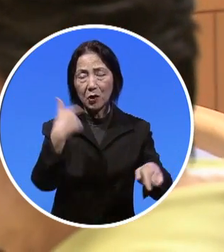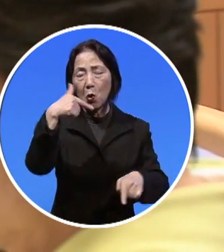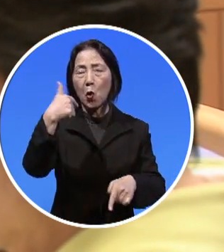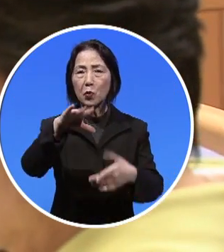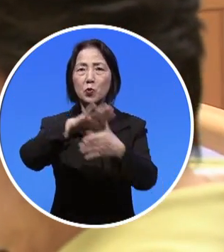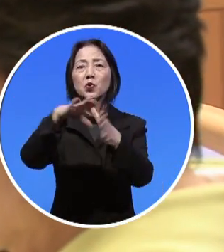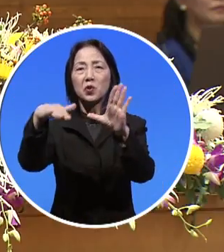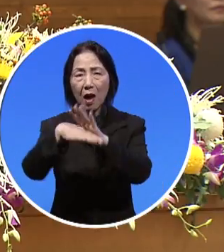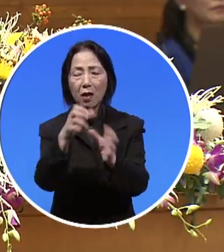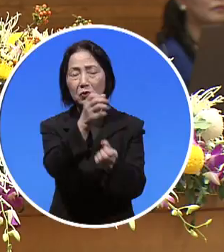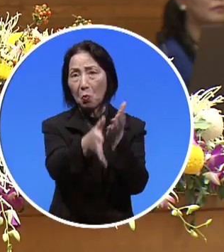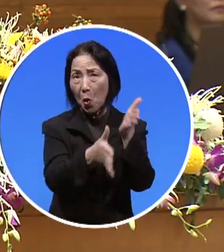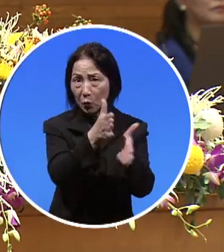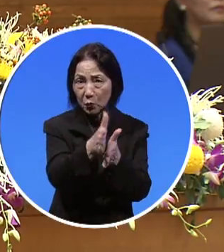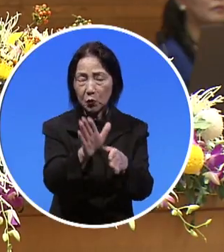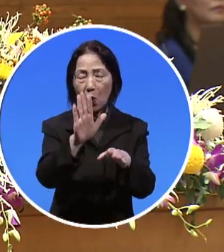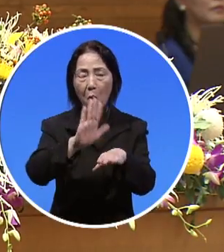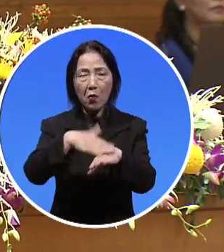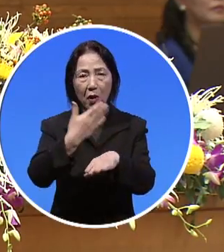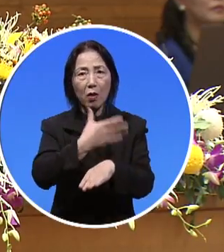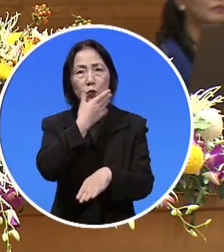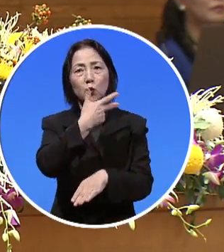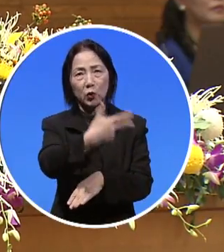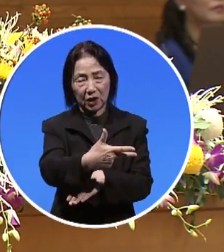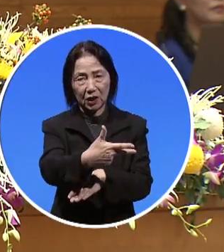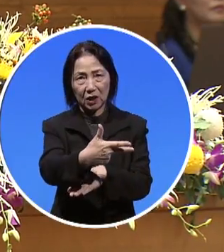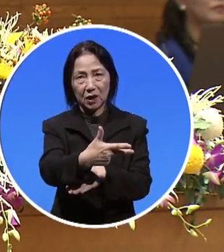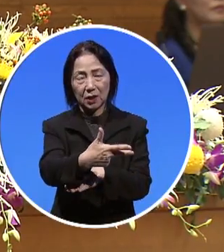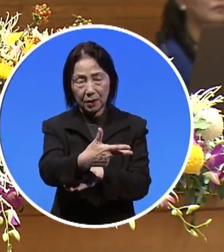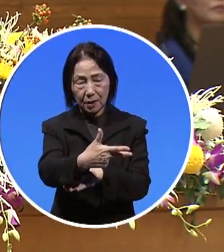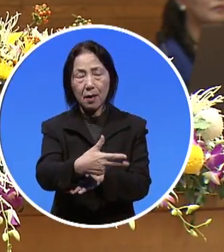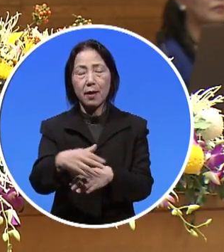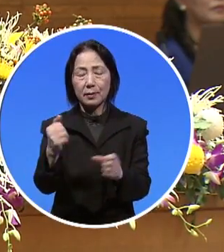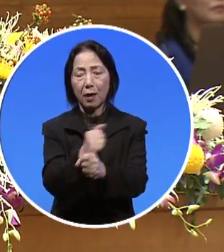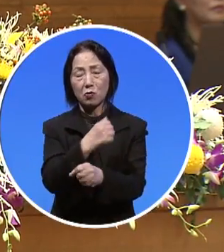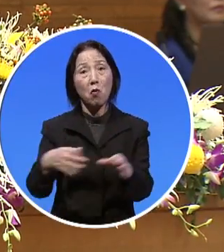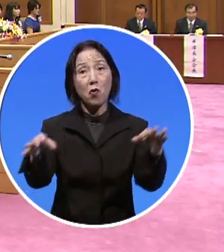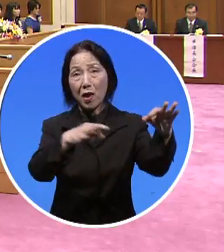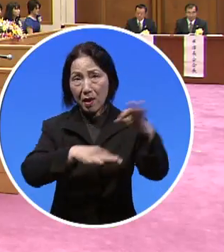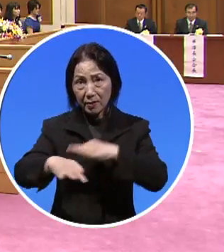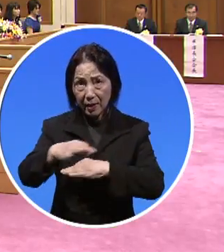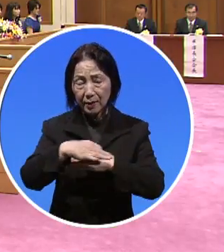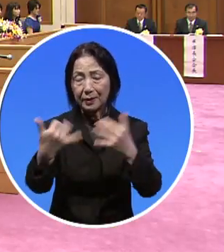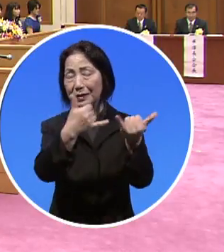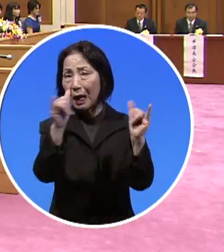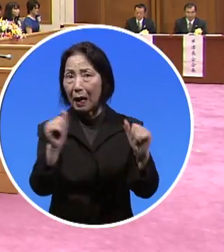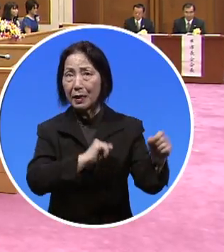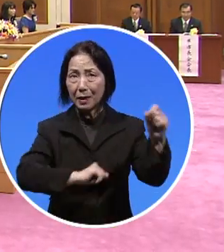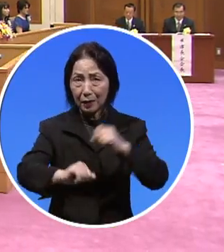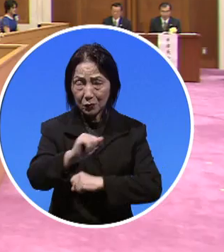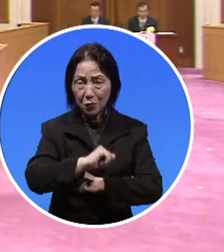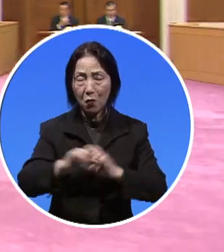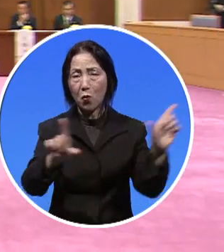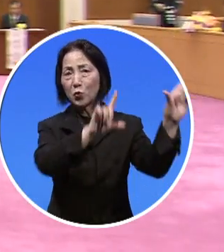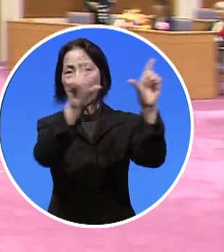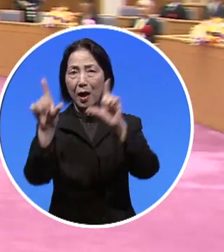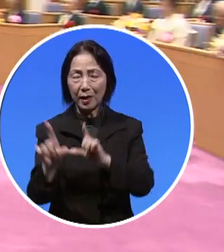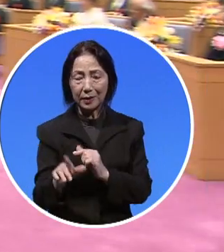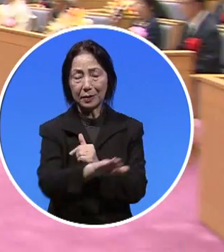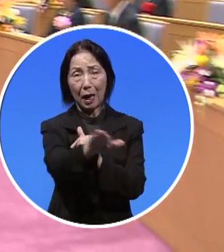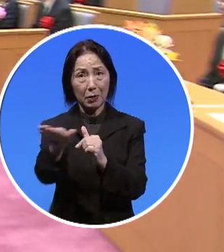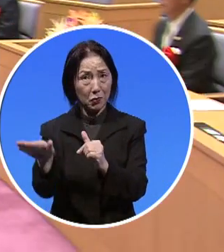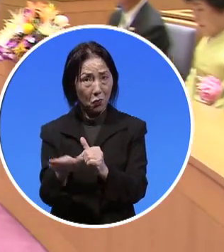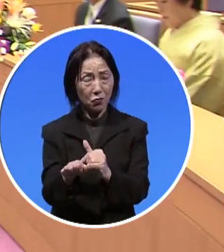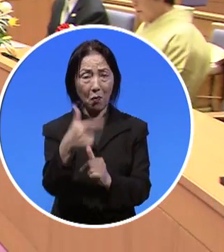教育文化スポーツ保健福祉産業経済社会活動くらし